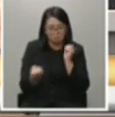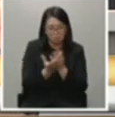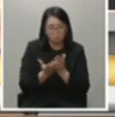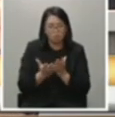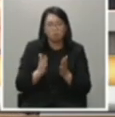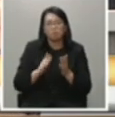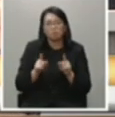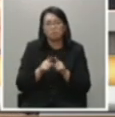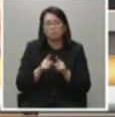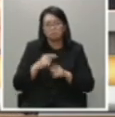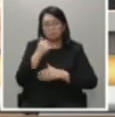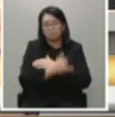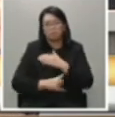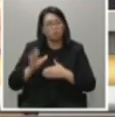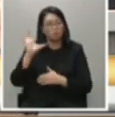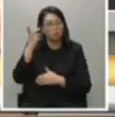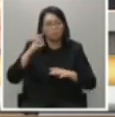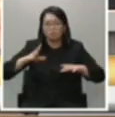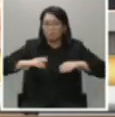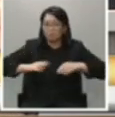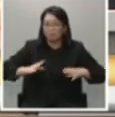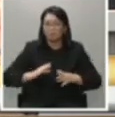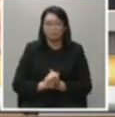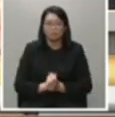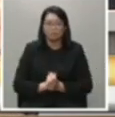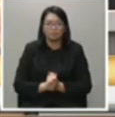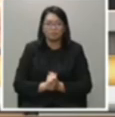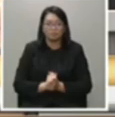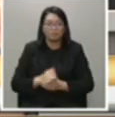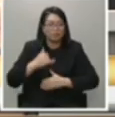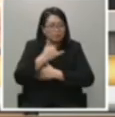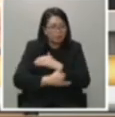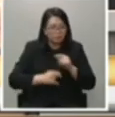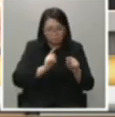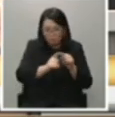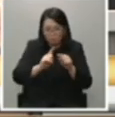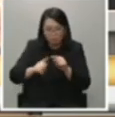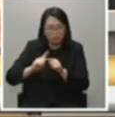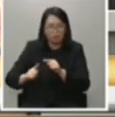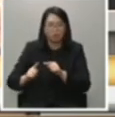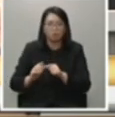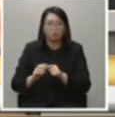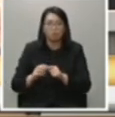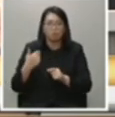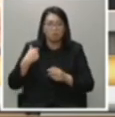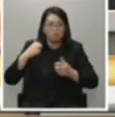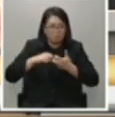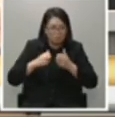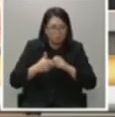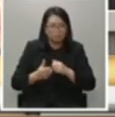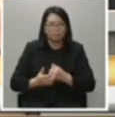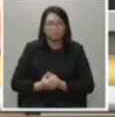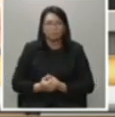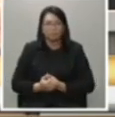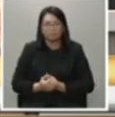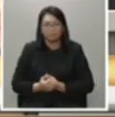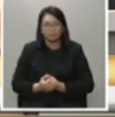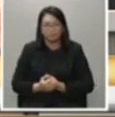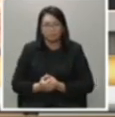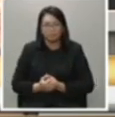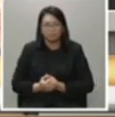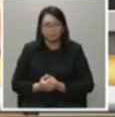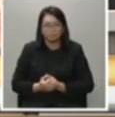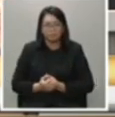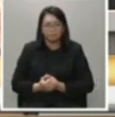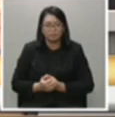มรับของประชาคมโลกถูกประเทศคู่ค้าที่เป็นประชาธิปไตยรุกอย่างหนักทำให้ไทยขาดเครดิตเสียเปรียบ